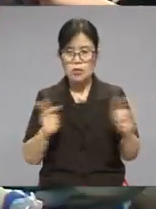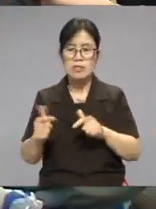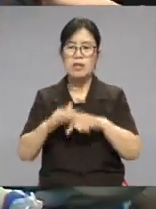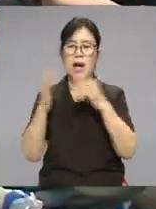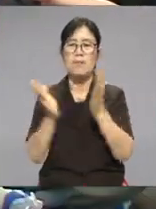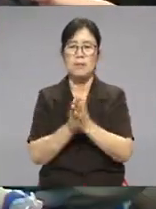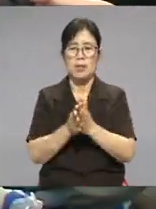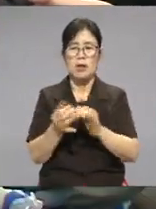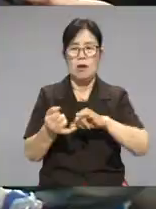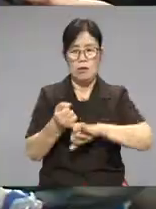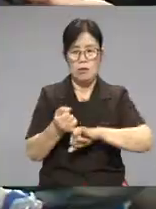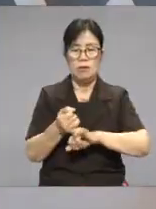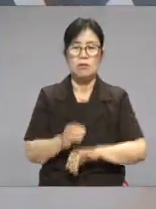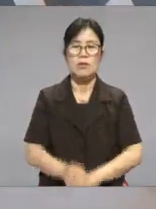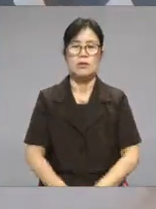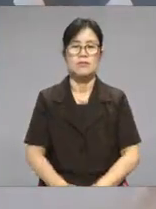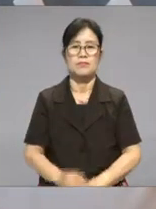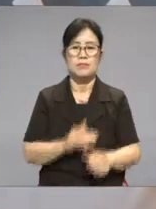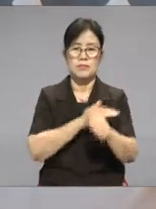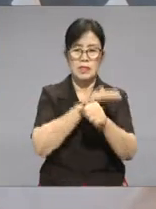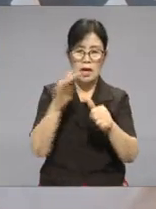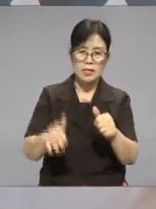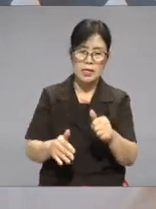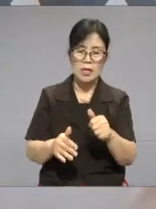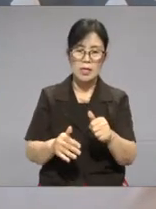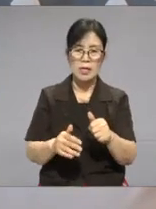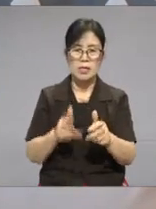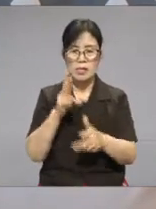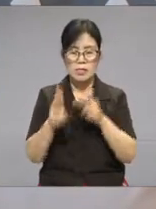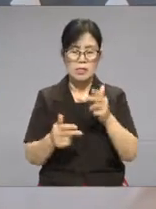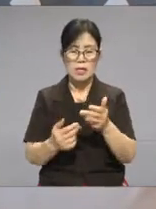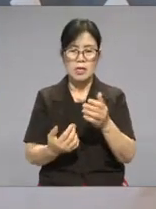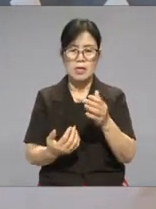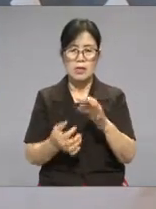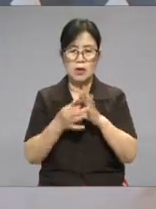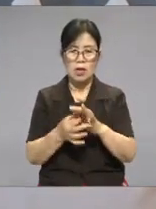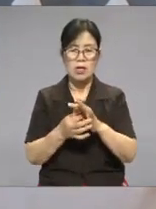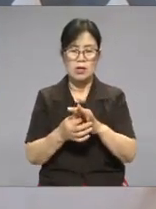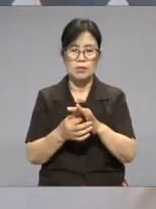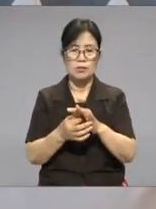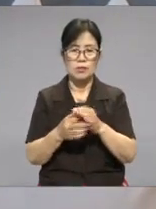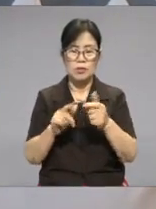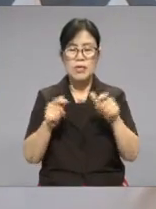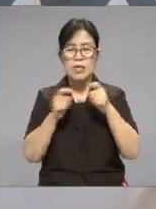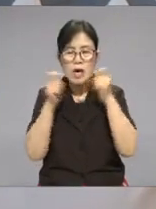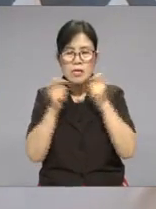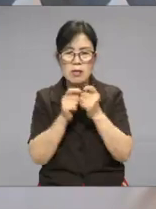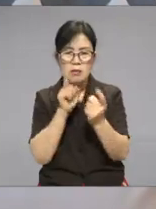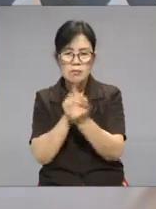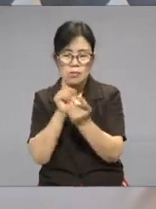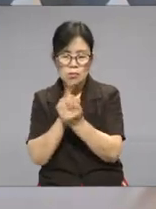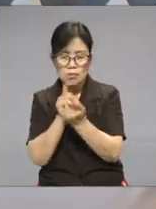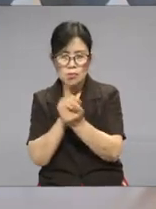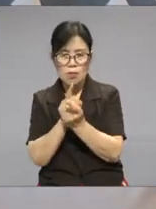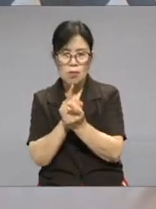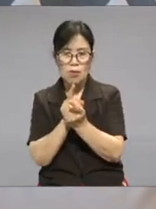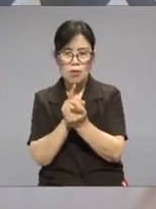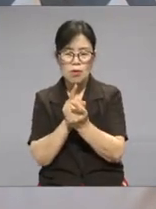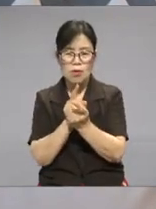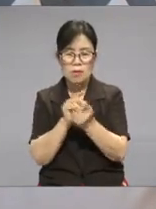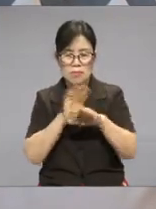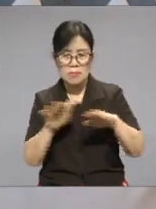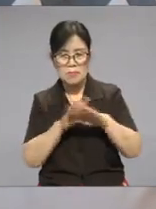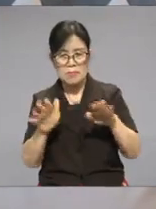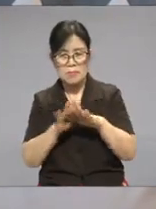나가기로 했습니다. 뭐 장례나 산재 관련된 부분들이 자꾸만 개인적으로 접근해서 사용자 측에서 정리하려고